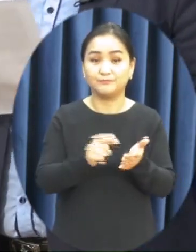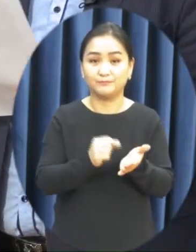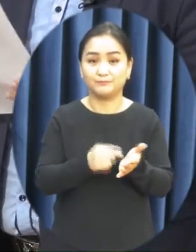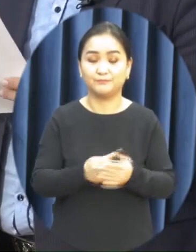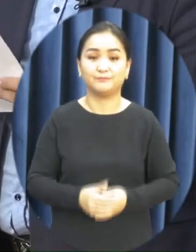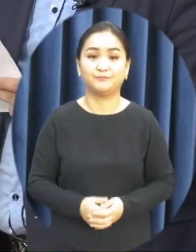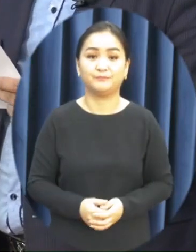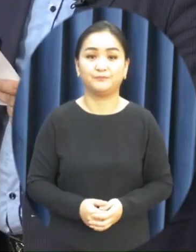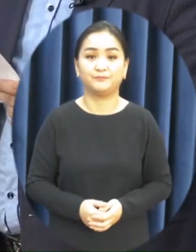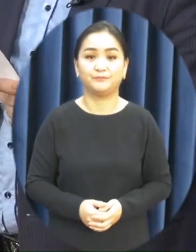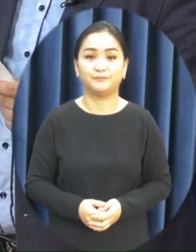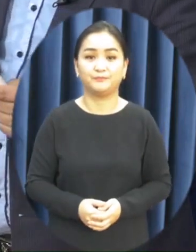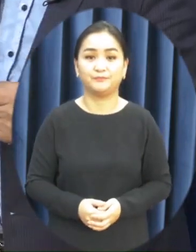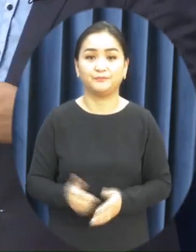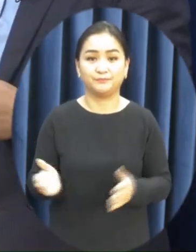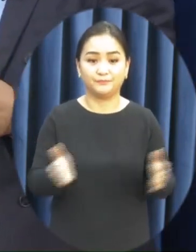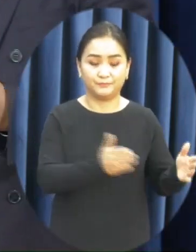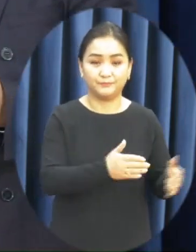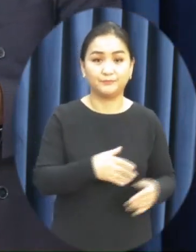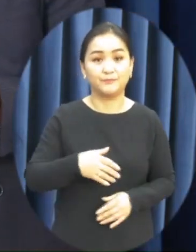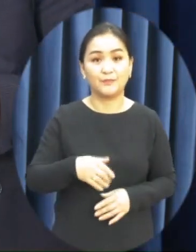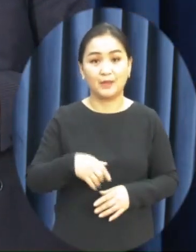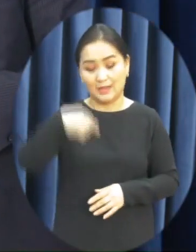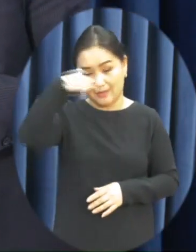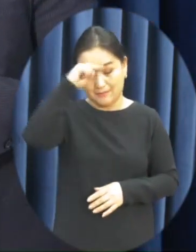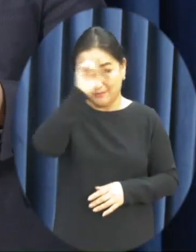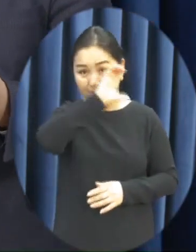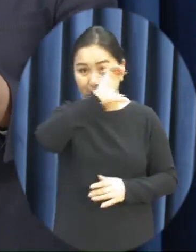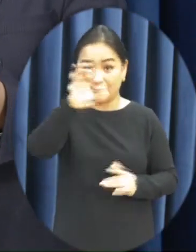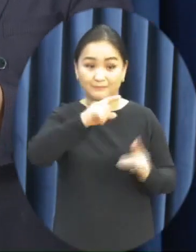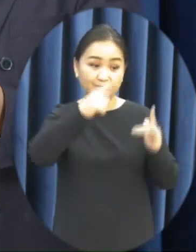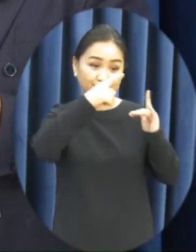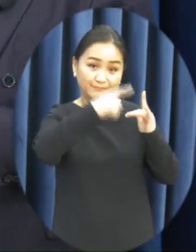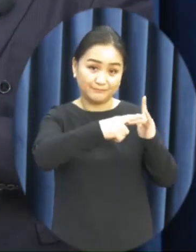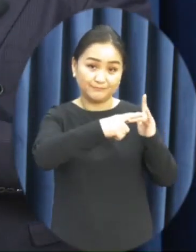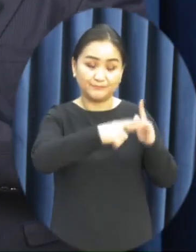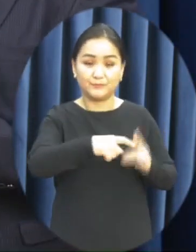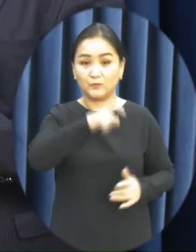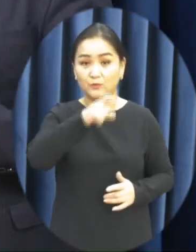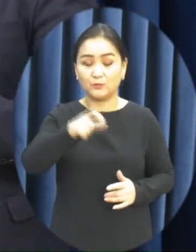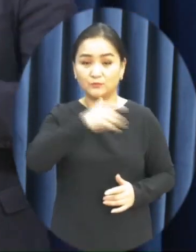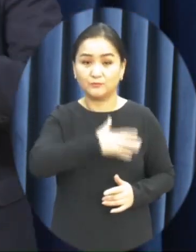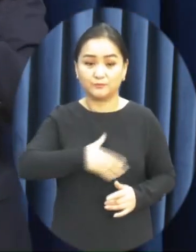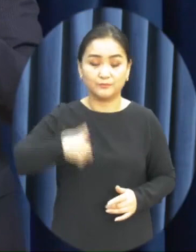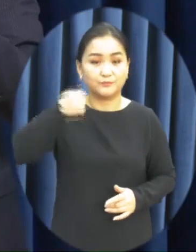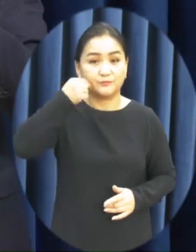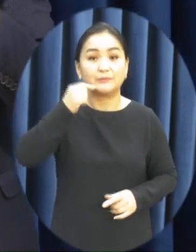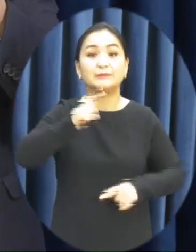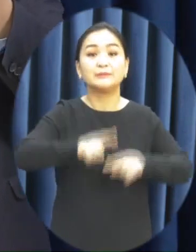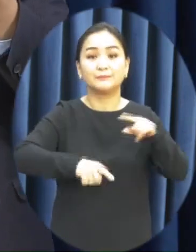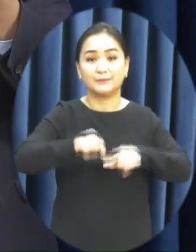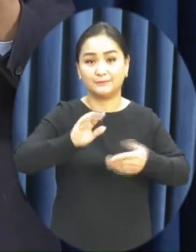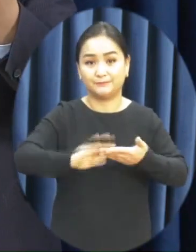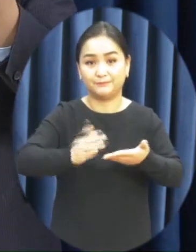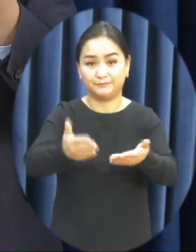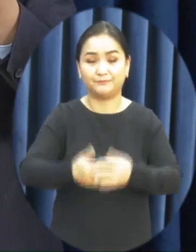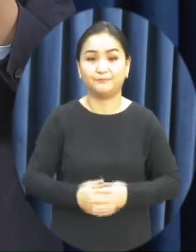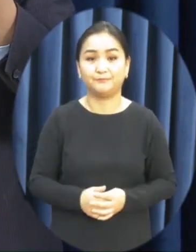དལས ོུག འགས སྡོག